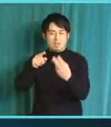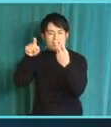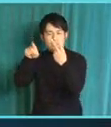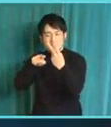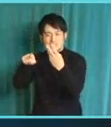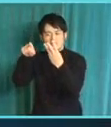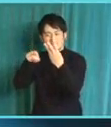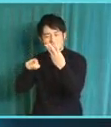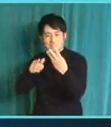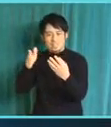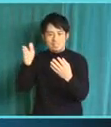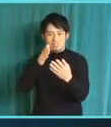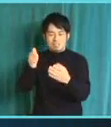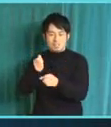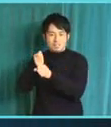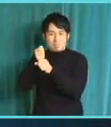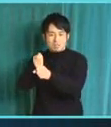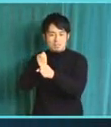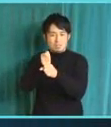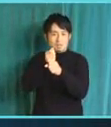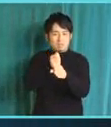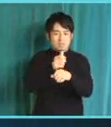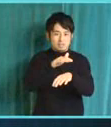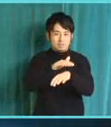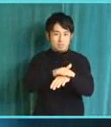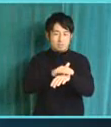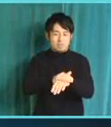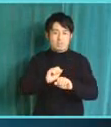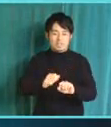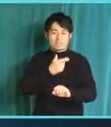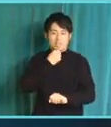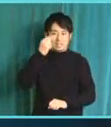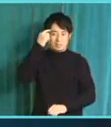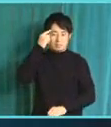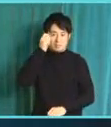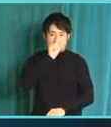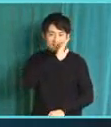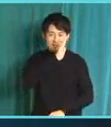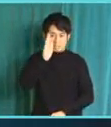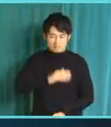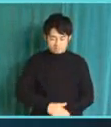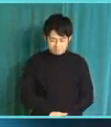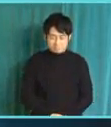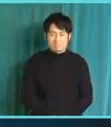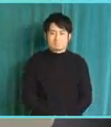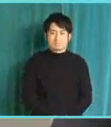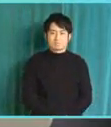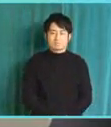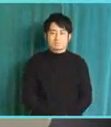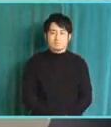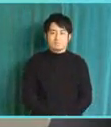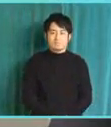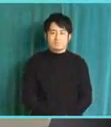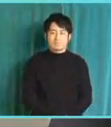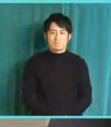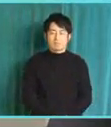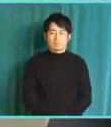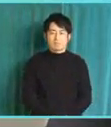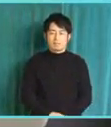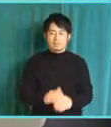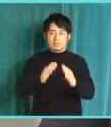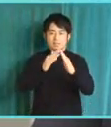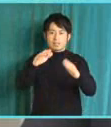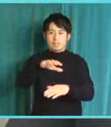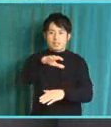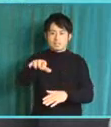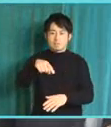人ではなくグループの皆様で ご協力いただければと思いますので、よろしくお願いします。 はい、それでは会場までの